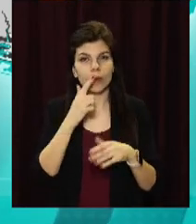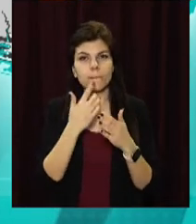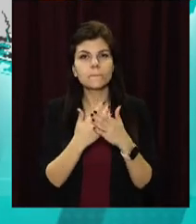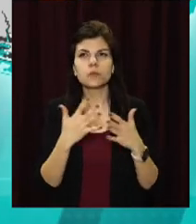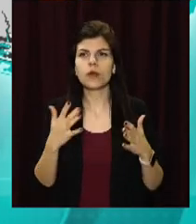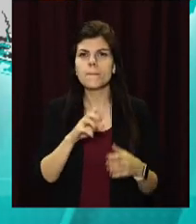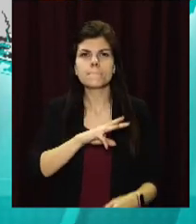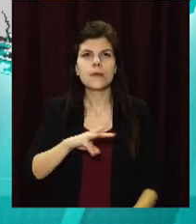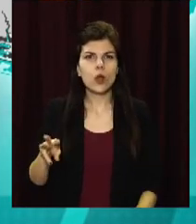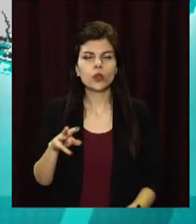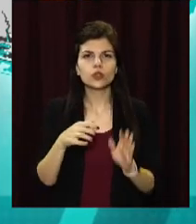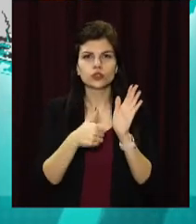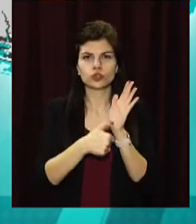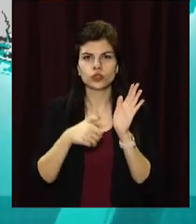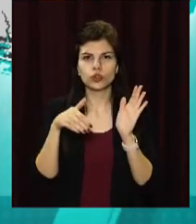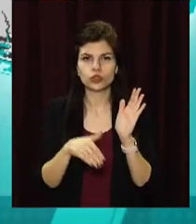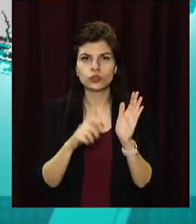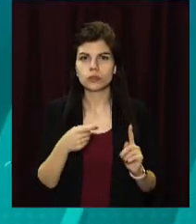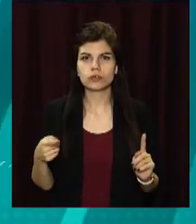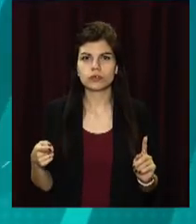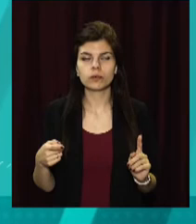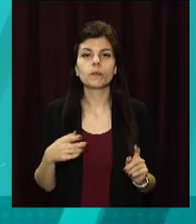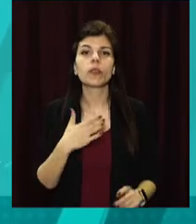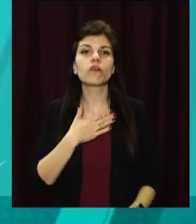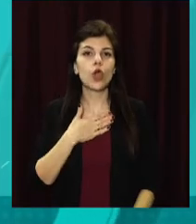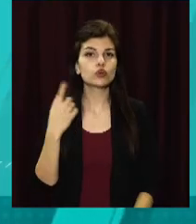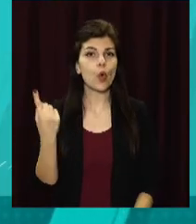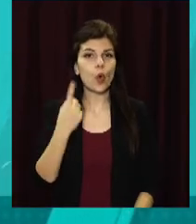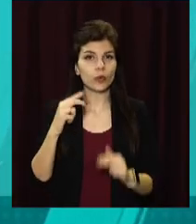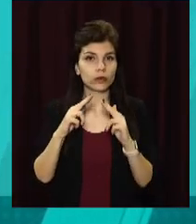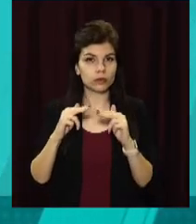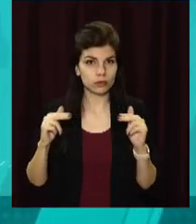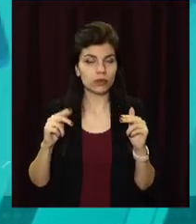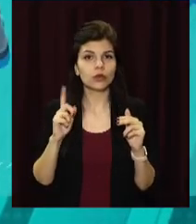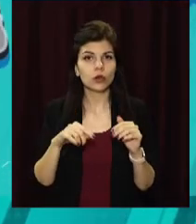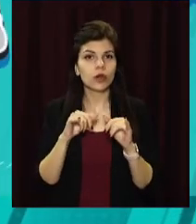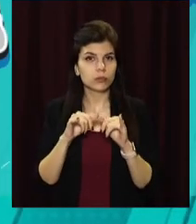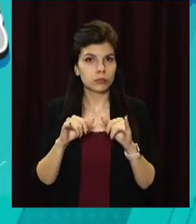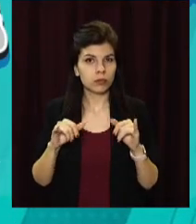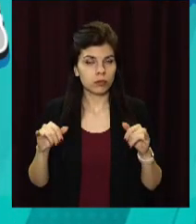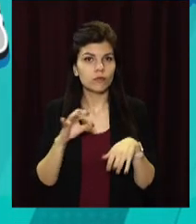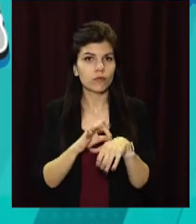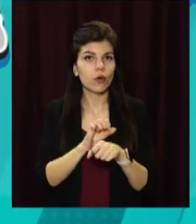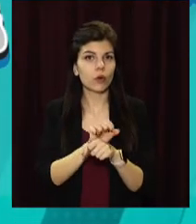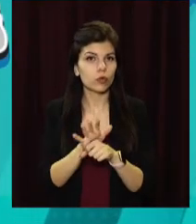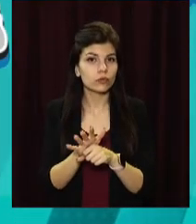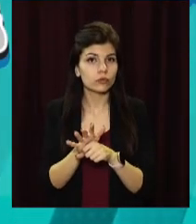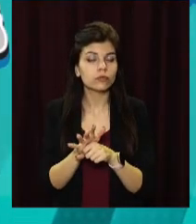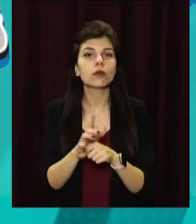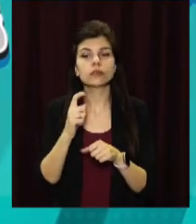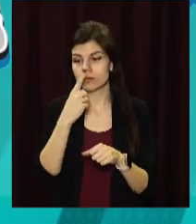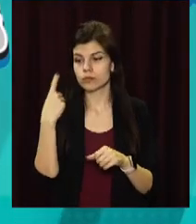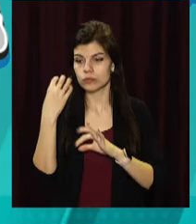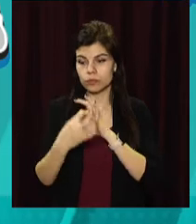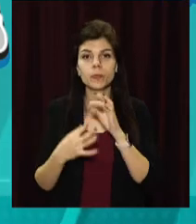як 1 600 000 українців. У нашій області також фіксують збільшення захворюваності коронавірусом. За